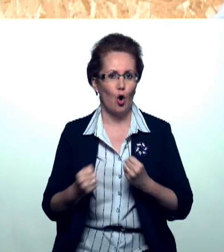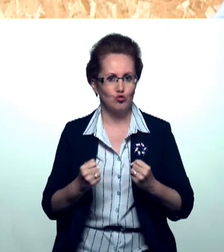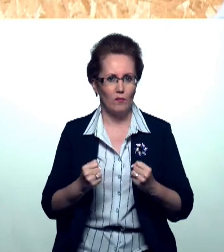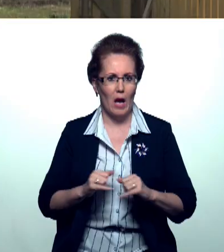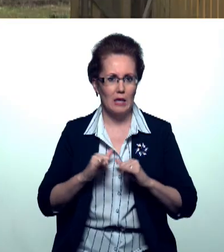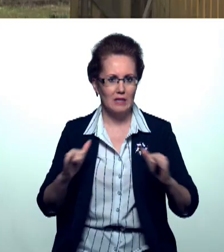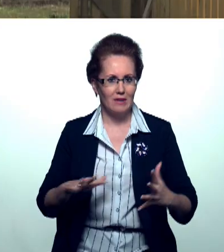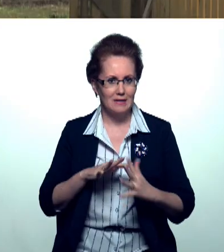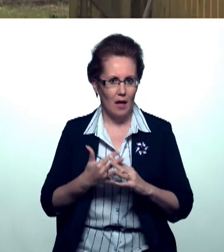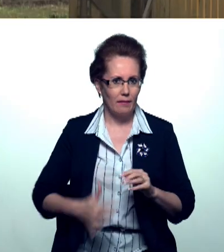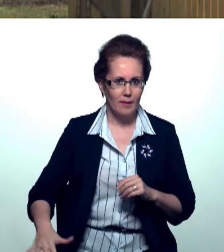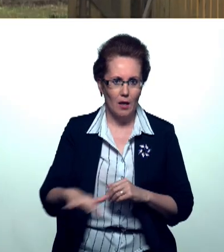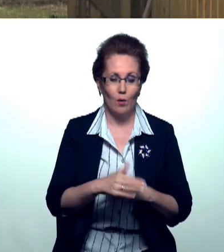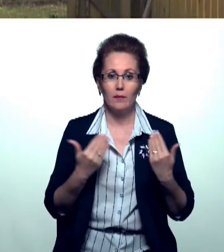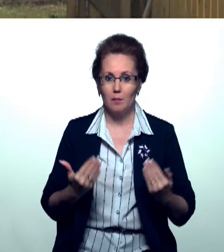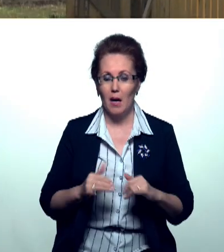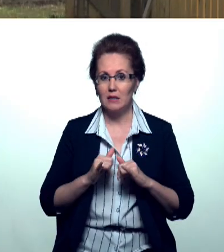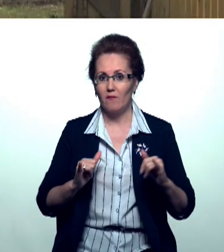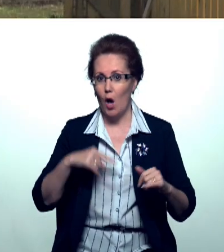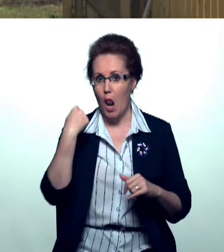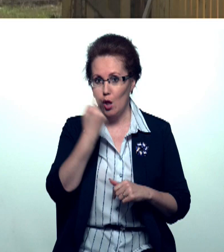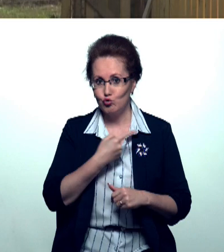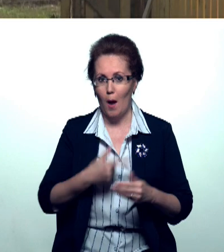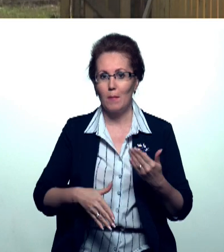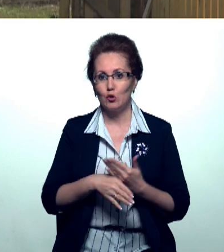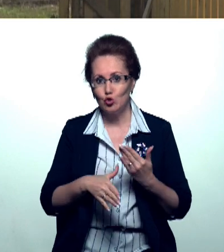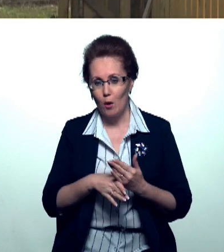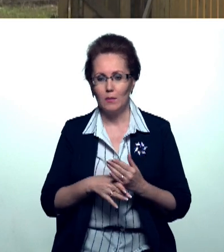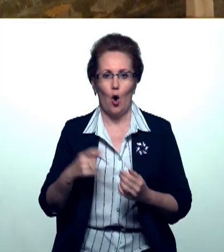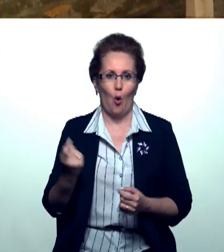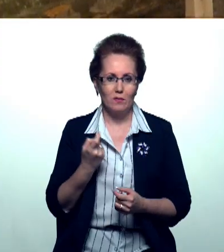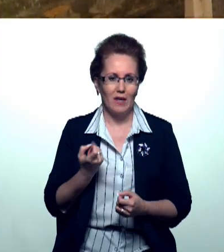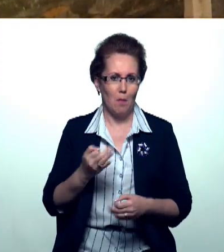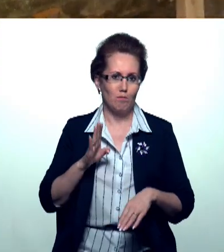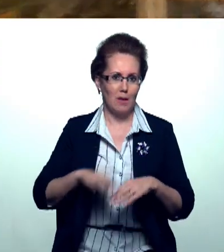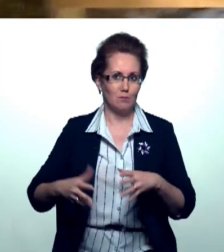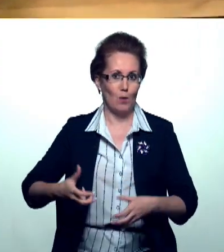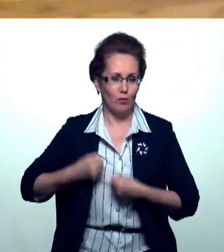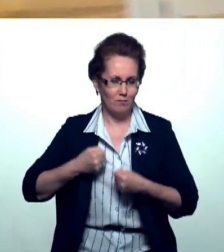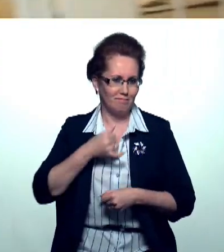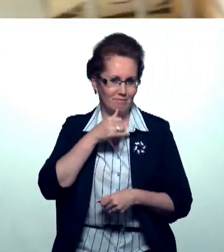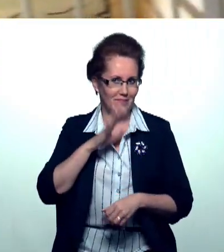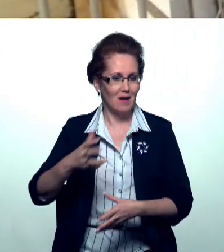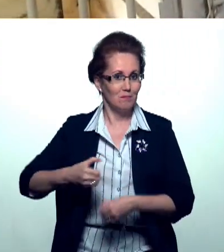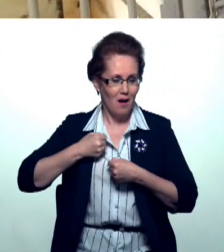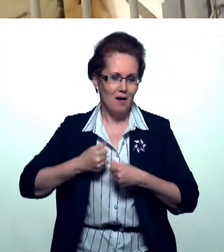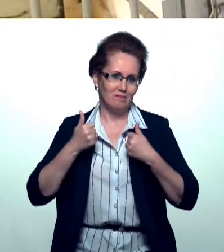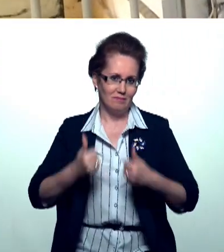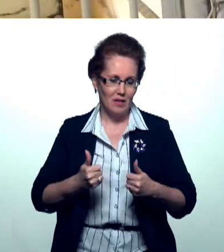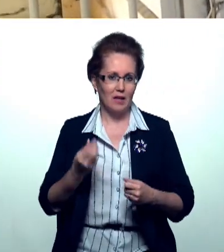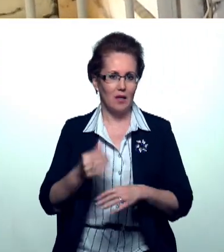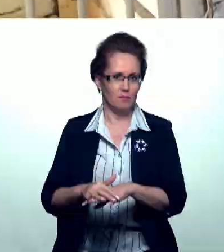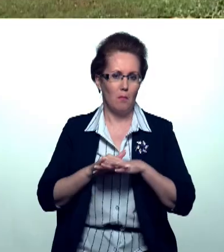сельских территорий». Теперь развивают и личное подсобное хозяйство. И тут без поддержки не обошлось. Средства на возведение хозпостроек получили